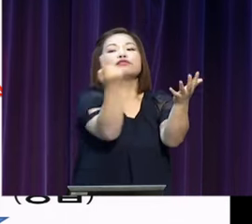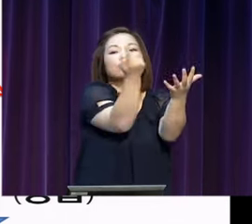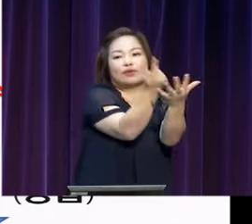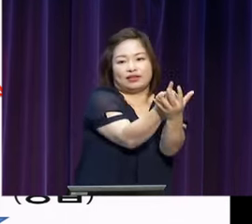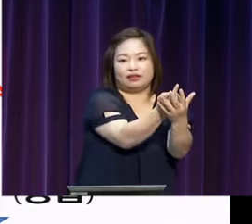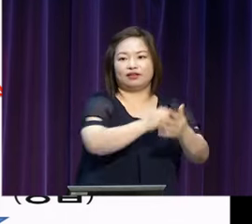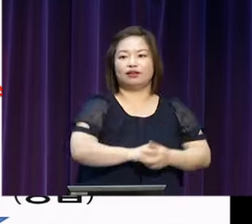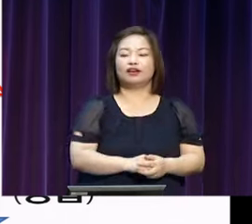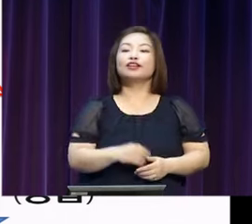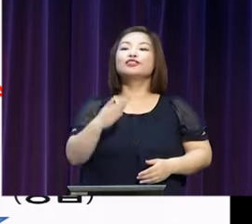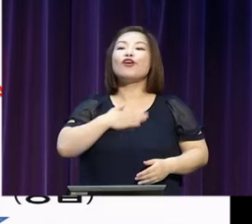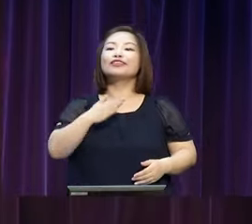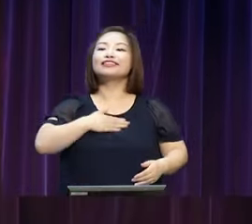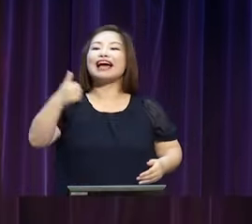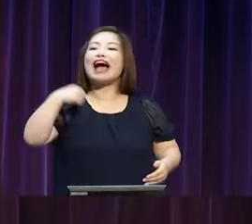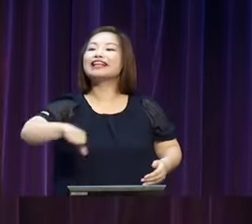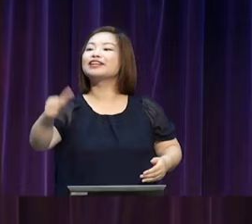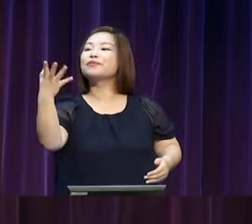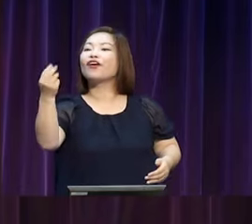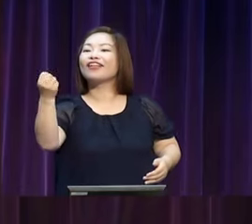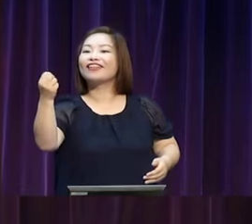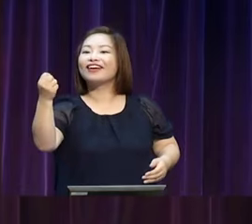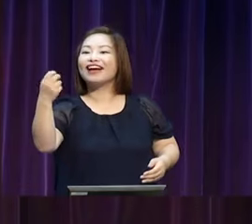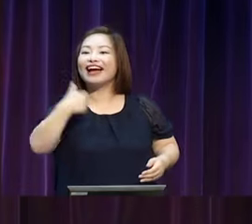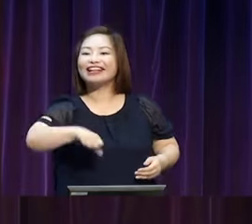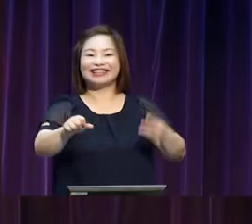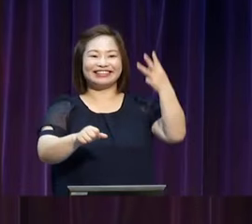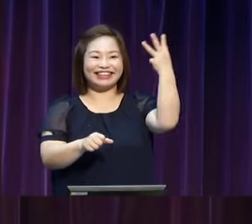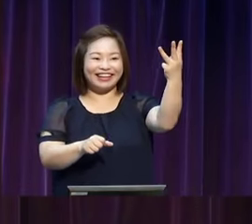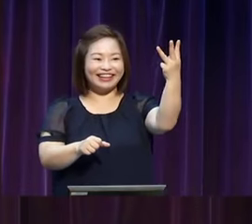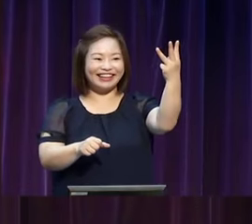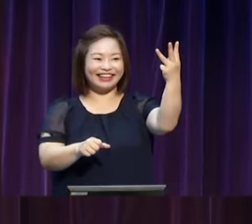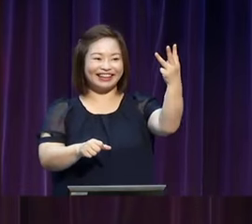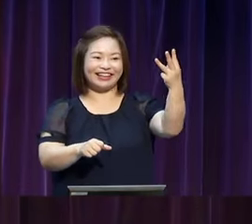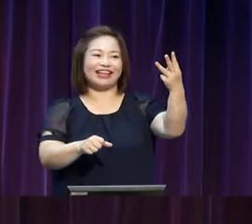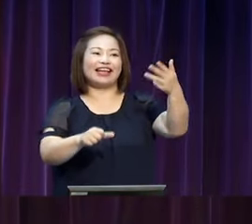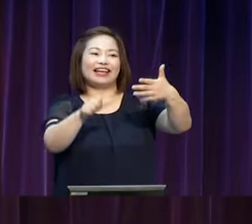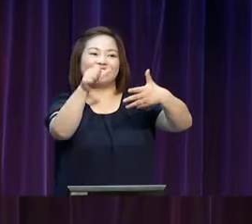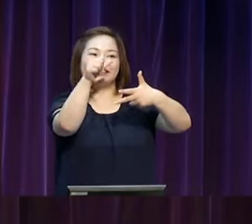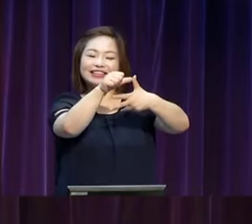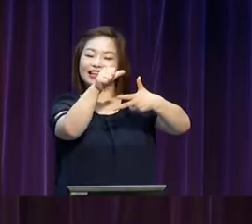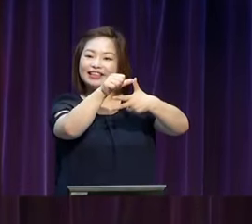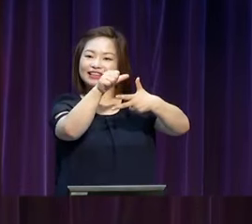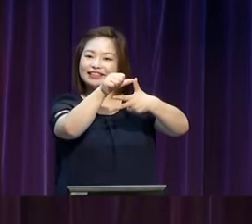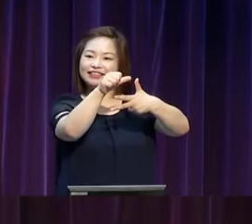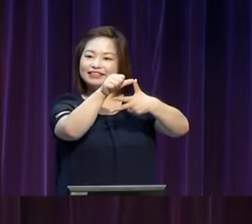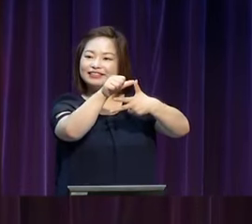저는 사내 아이가 셋이라 그랬잖아요. 큰 아이는